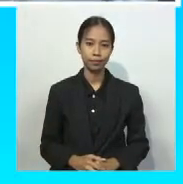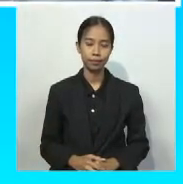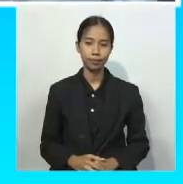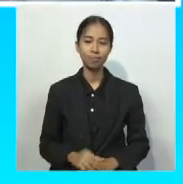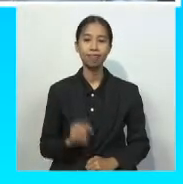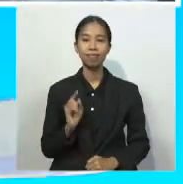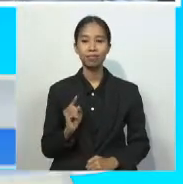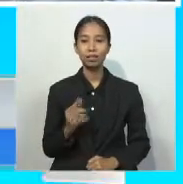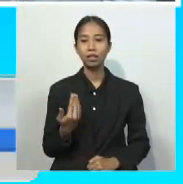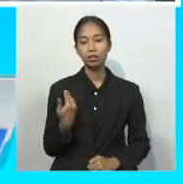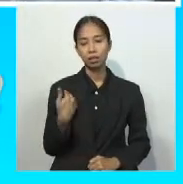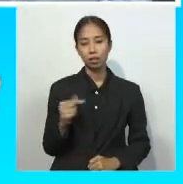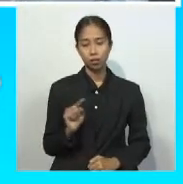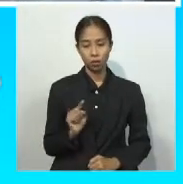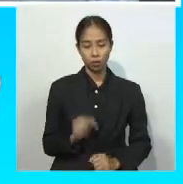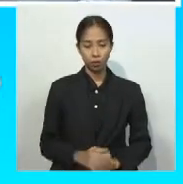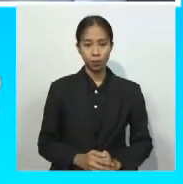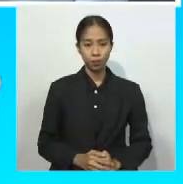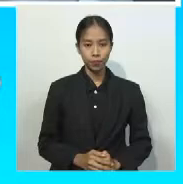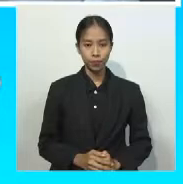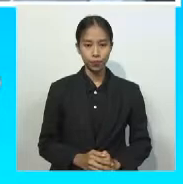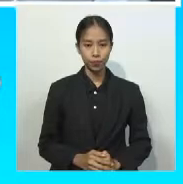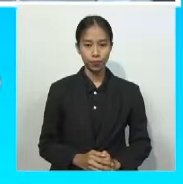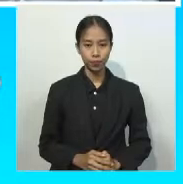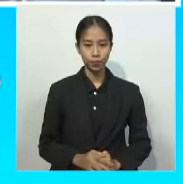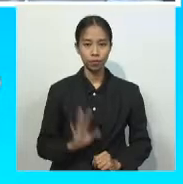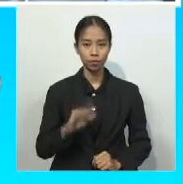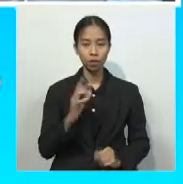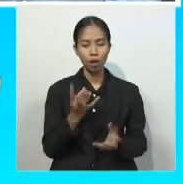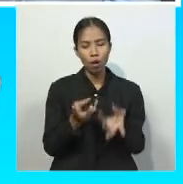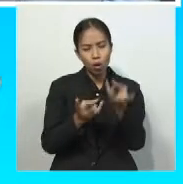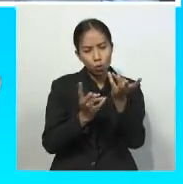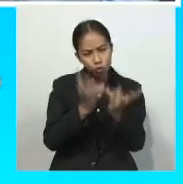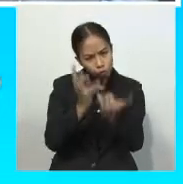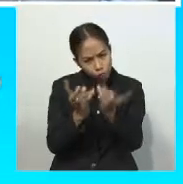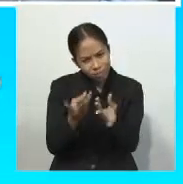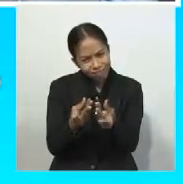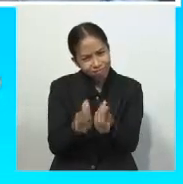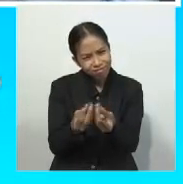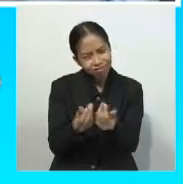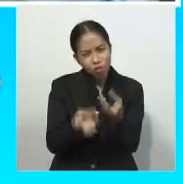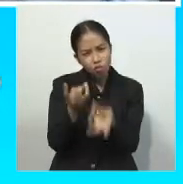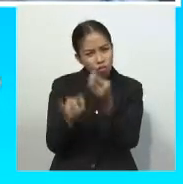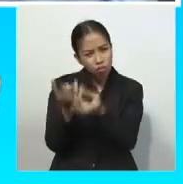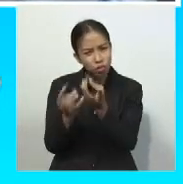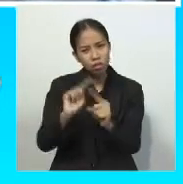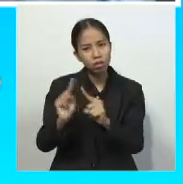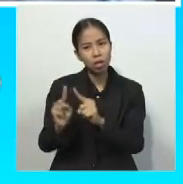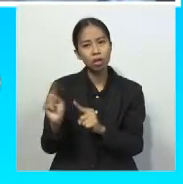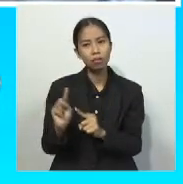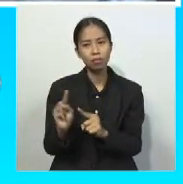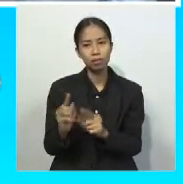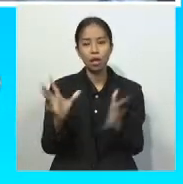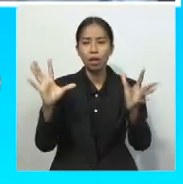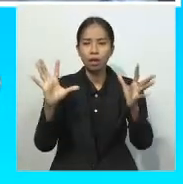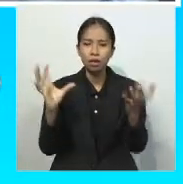จริงๆอาการของเรื่องของฝุ่นหมอกควันเนี่ยนะครับก็จะเป็นปัญหาเรื่องของทางเกี่ยวเครื่อง